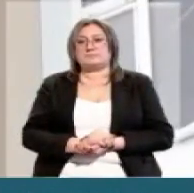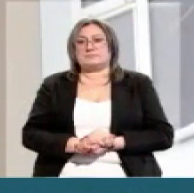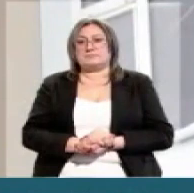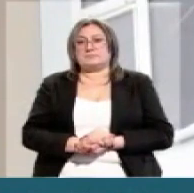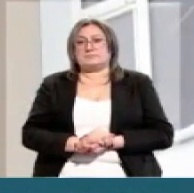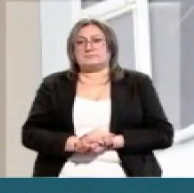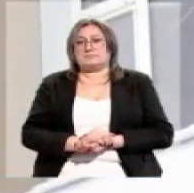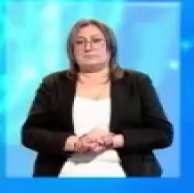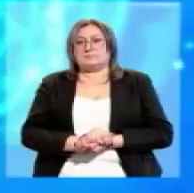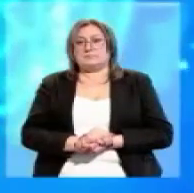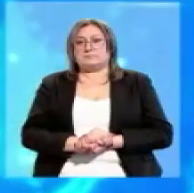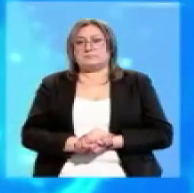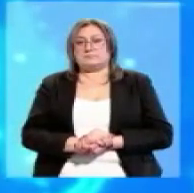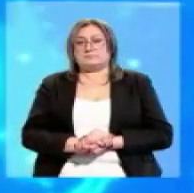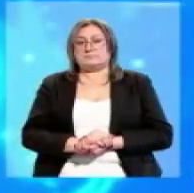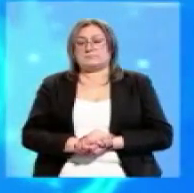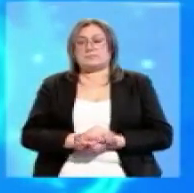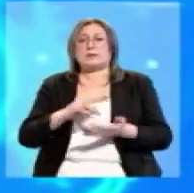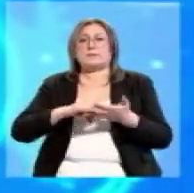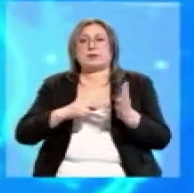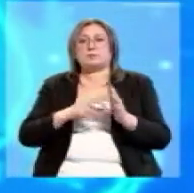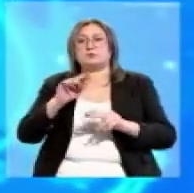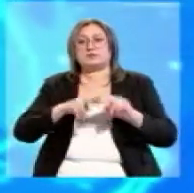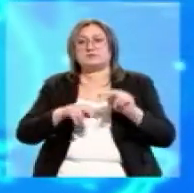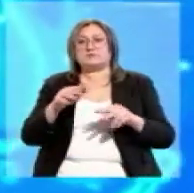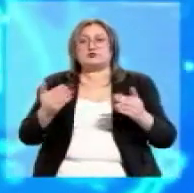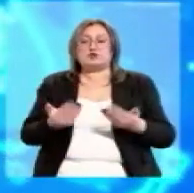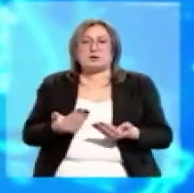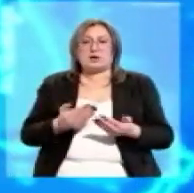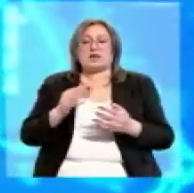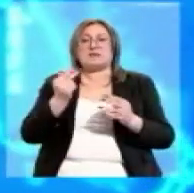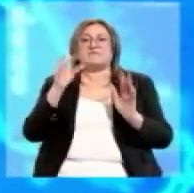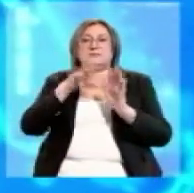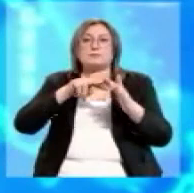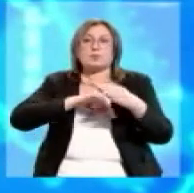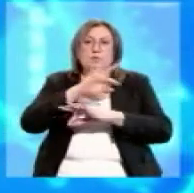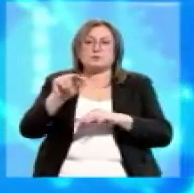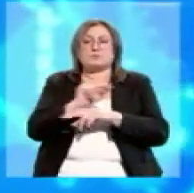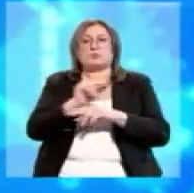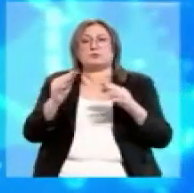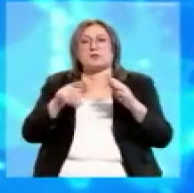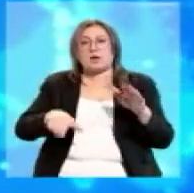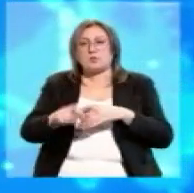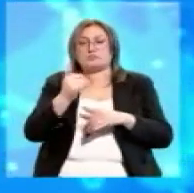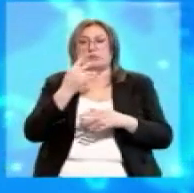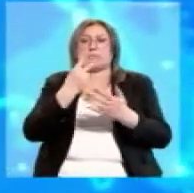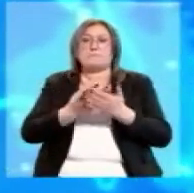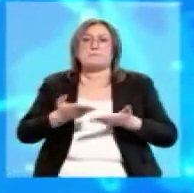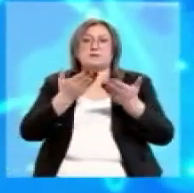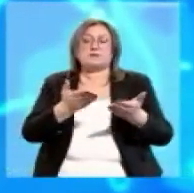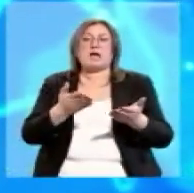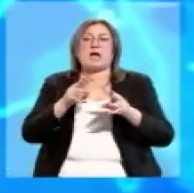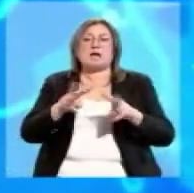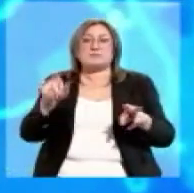телеканал Костанай. Планы по строительству жилья, инвестпроектам и ремонту дорог представились сегодня акимы 6